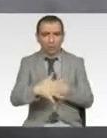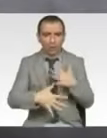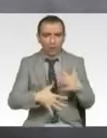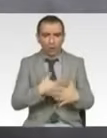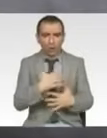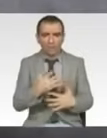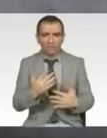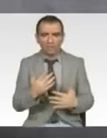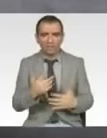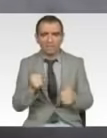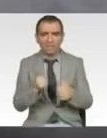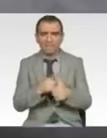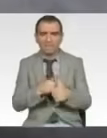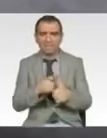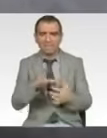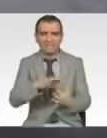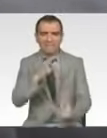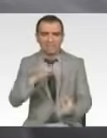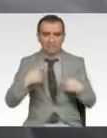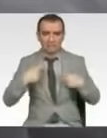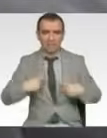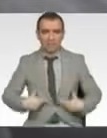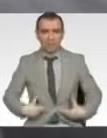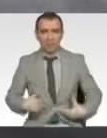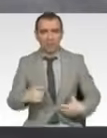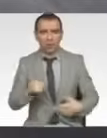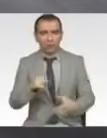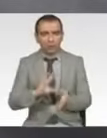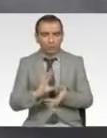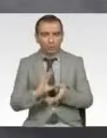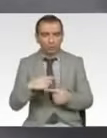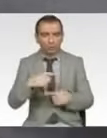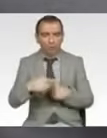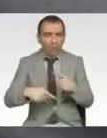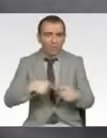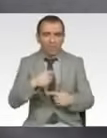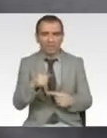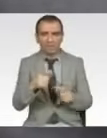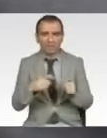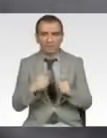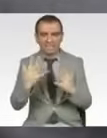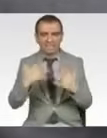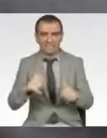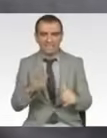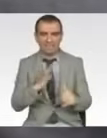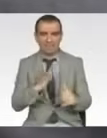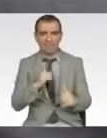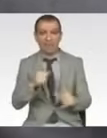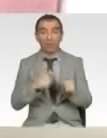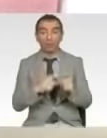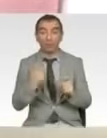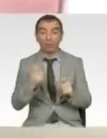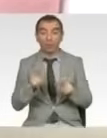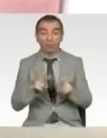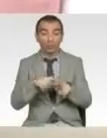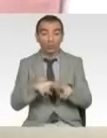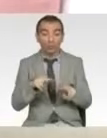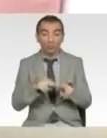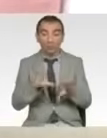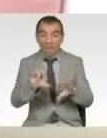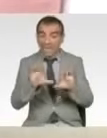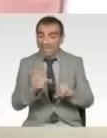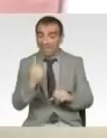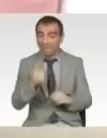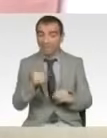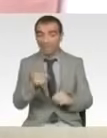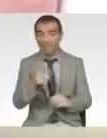var. Yani birinci sırada insan bedeninde dolaşım sistemi yaşlanıyor. Hı hı. İşte sumak gerçekten bu noktada o kadar etkili bir bitki